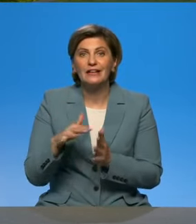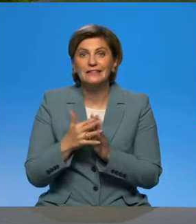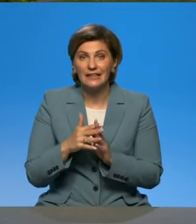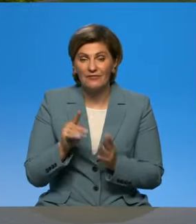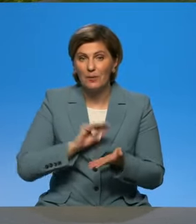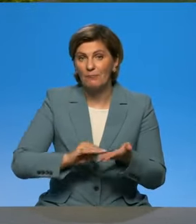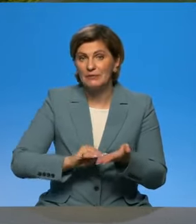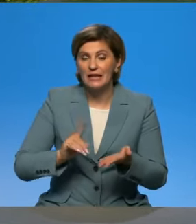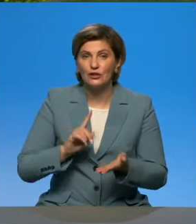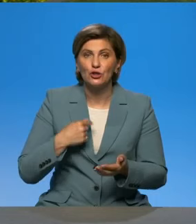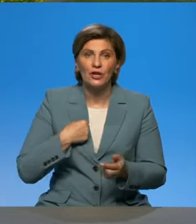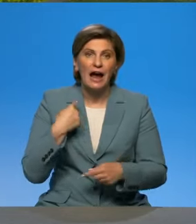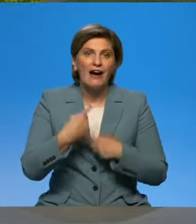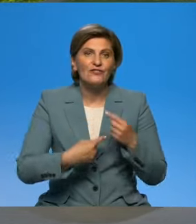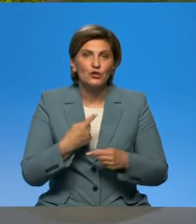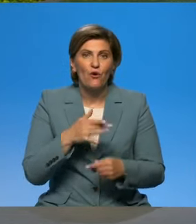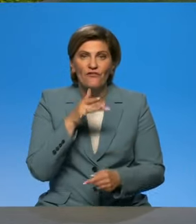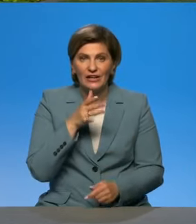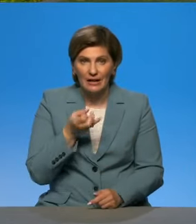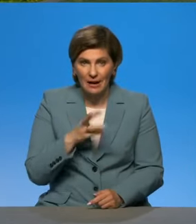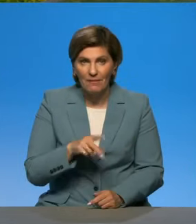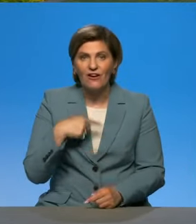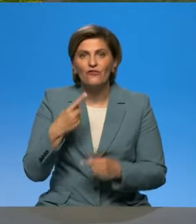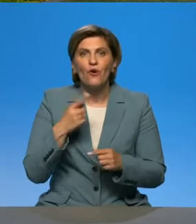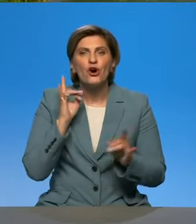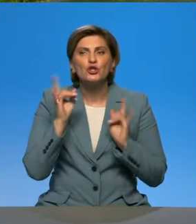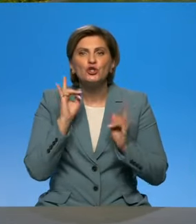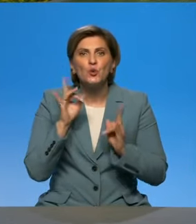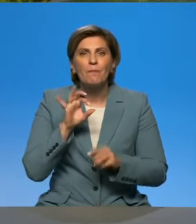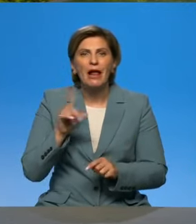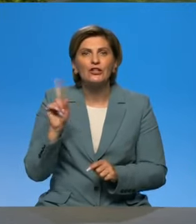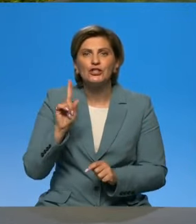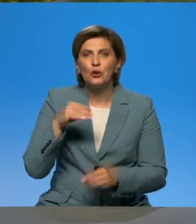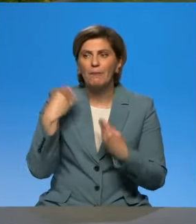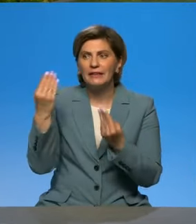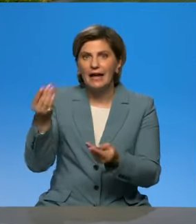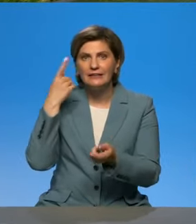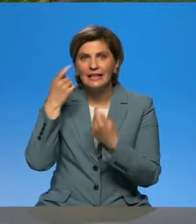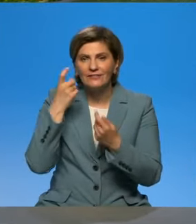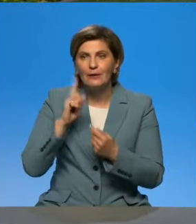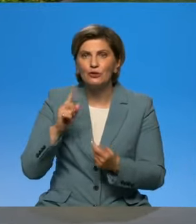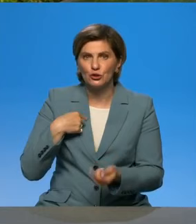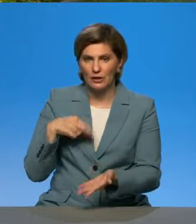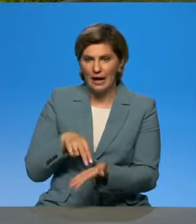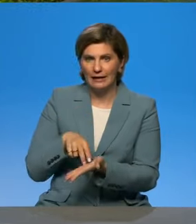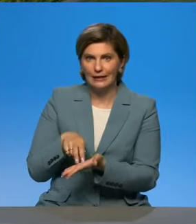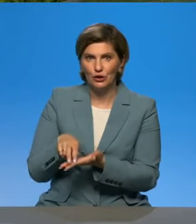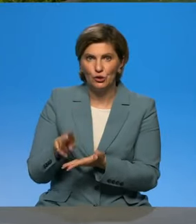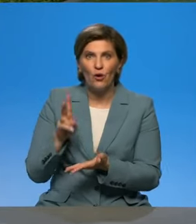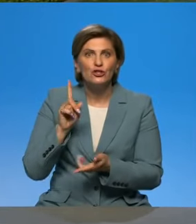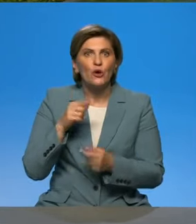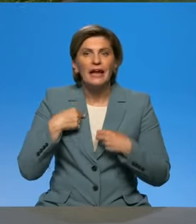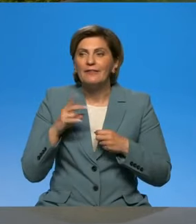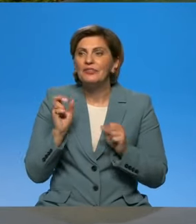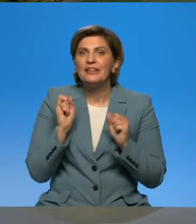все время создавал какой-то шум, чтобы предупредить о том, что я иду, для того, чтобы не быть... Не крадусь, опасно,